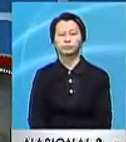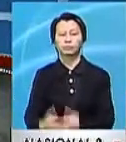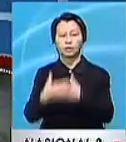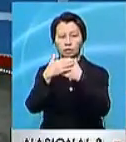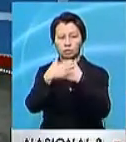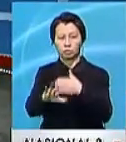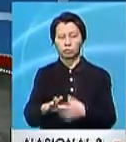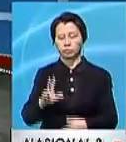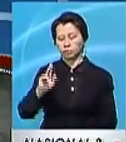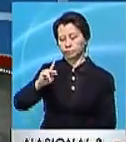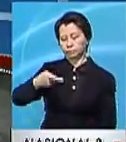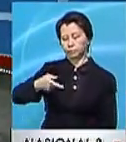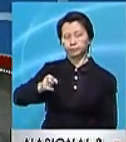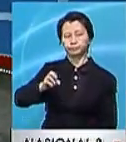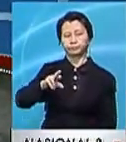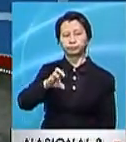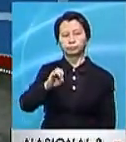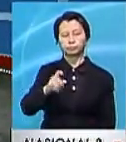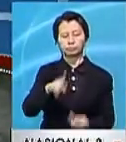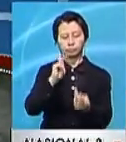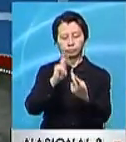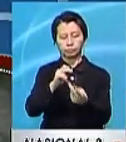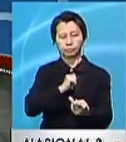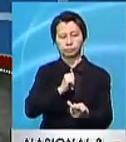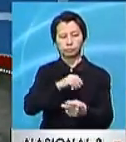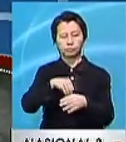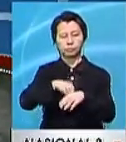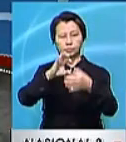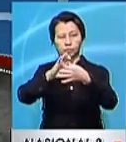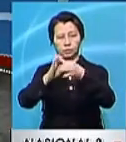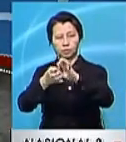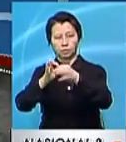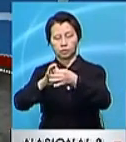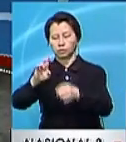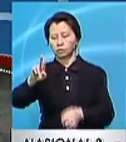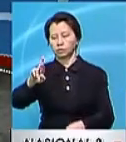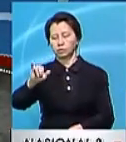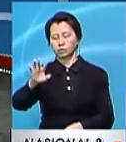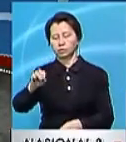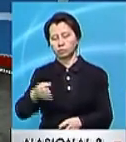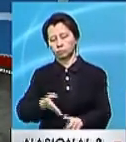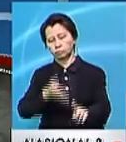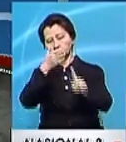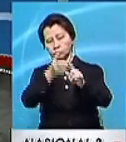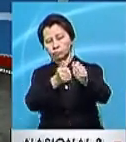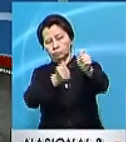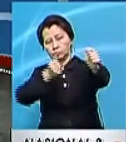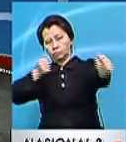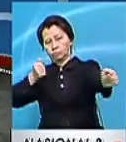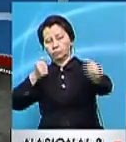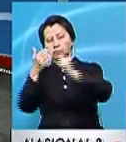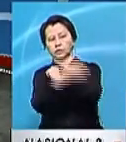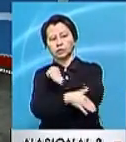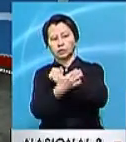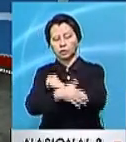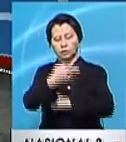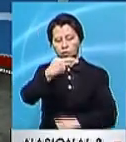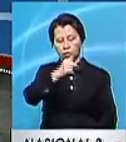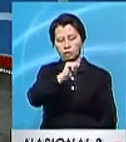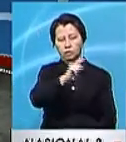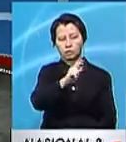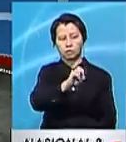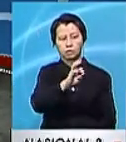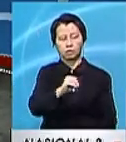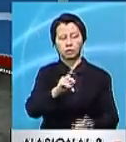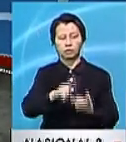Selepas hanya Khairul Anwar Muhammad melayakkan diri ke Sukan Olimpik Rio, misi sama kini disasar dua pemanah elit negara, Haziq Kamarudin dan Muhammad